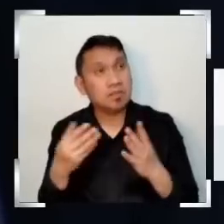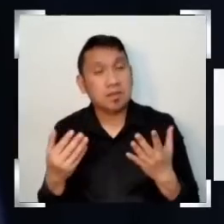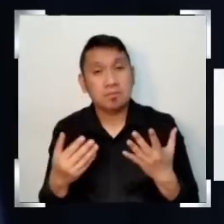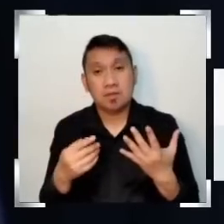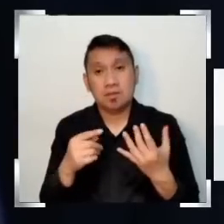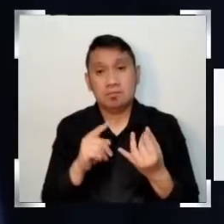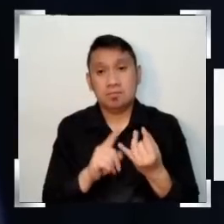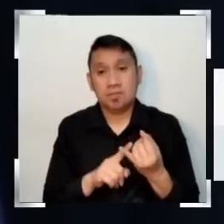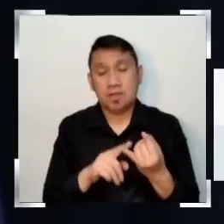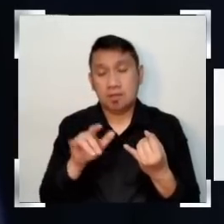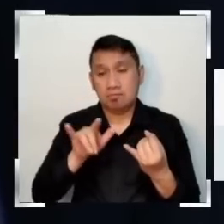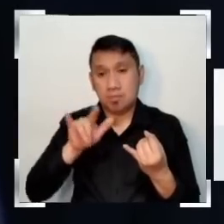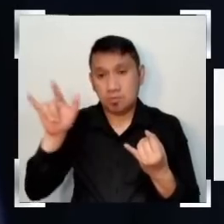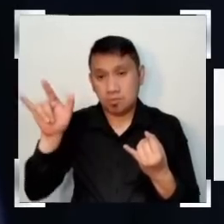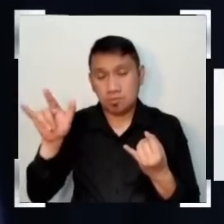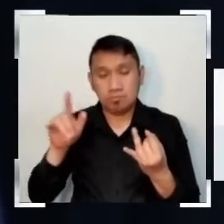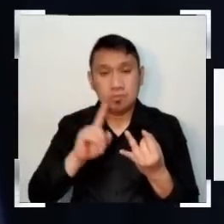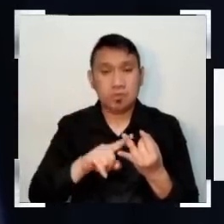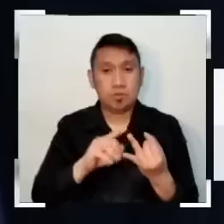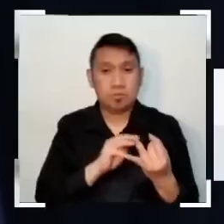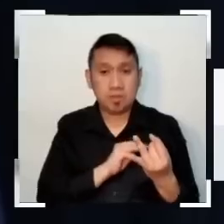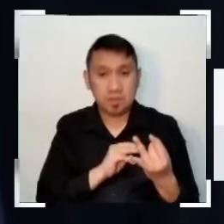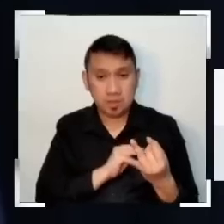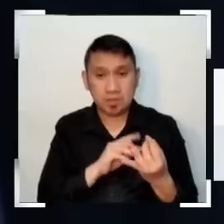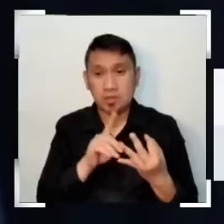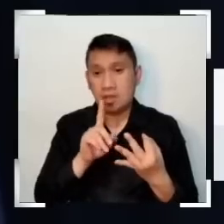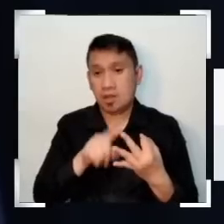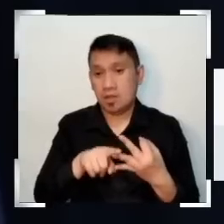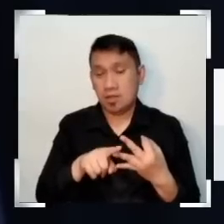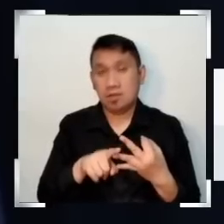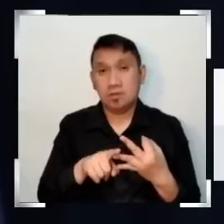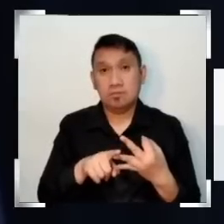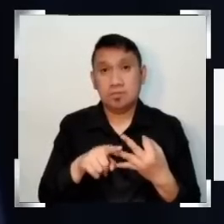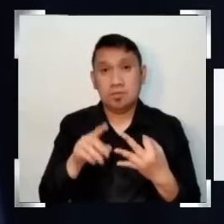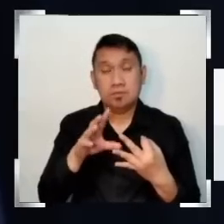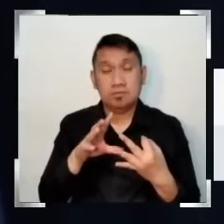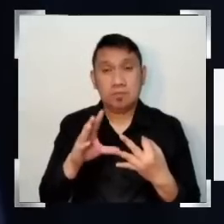systems, military transport aircraft, and